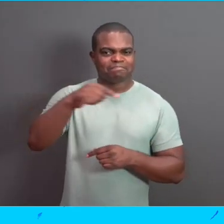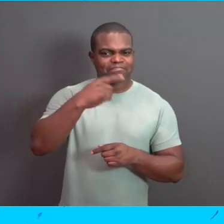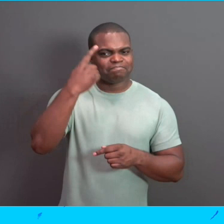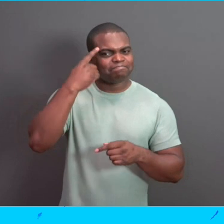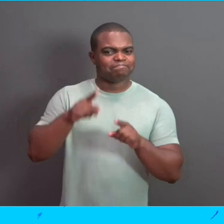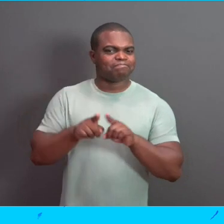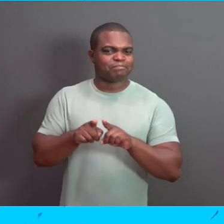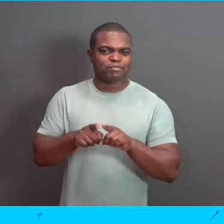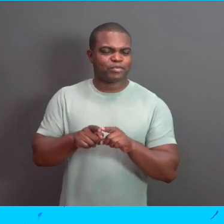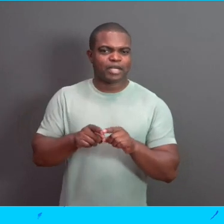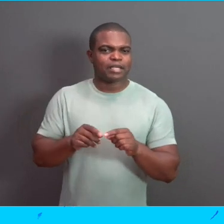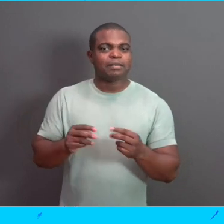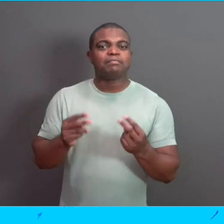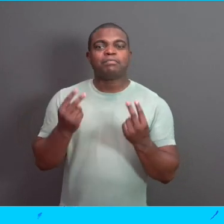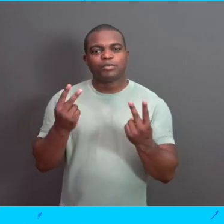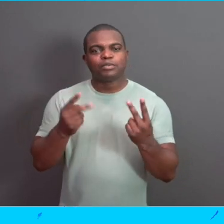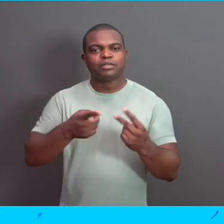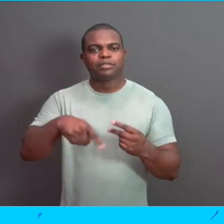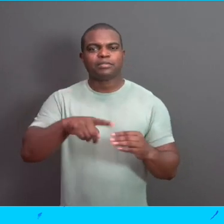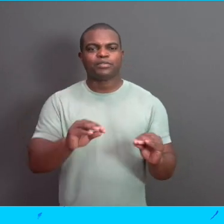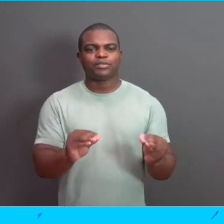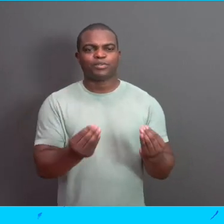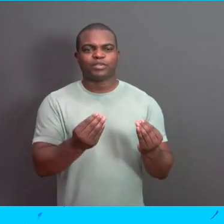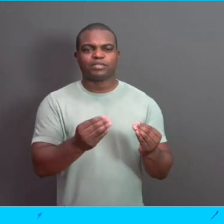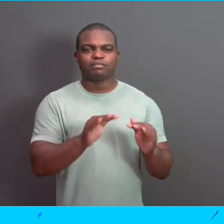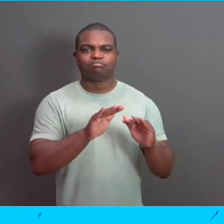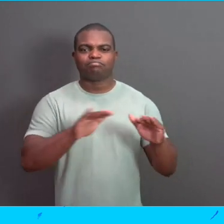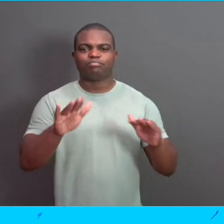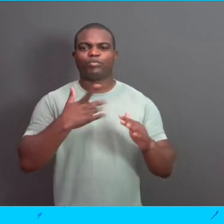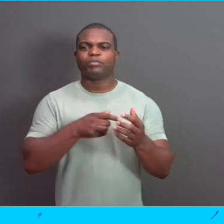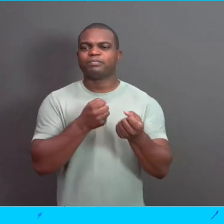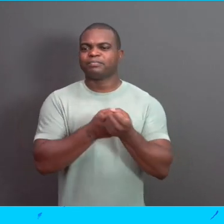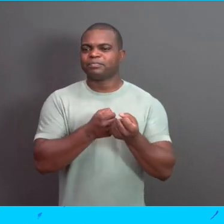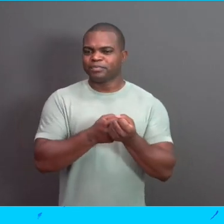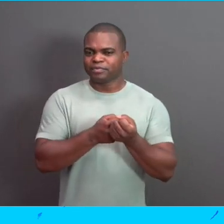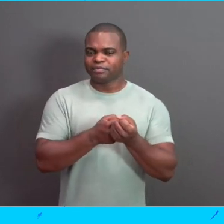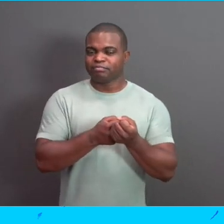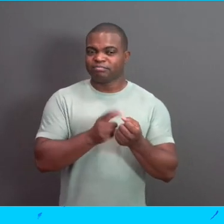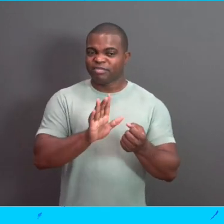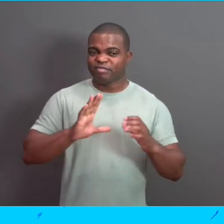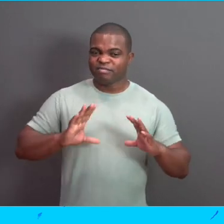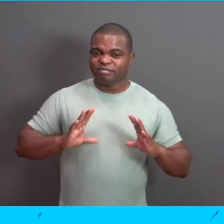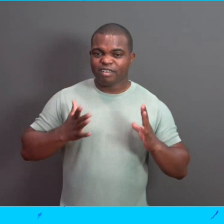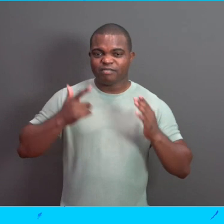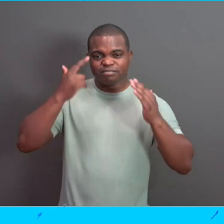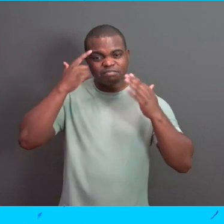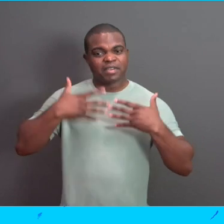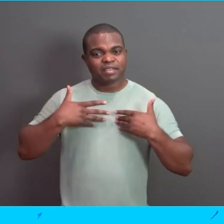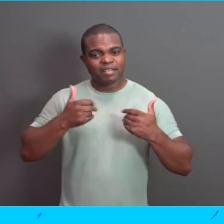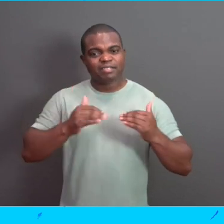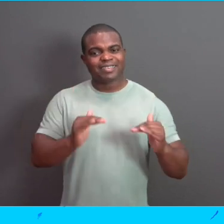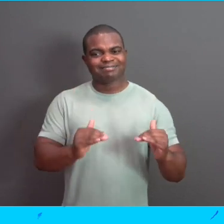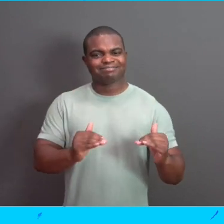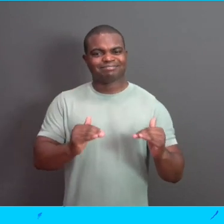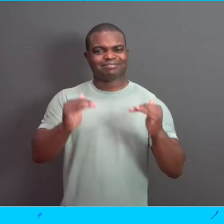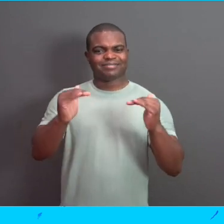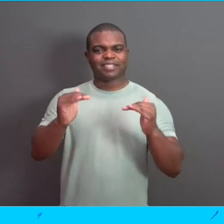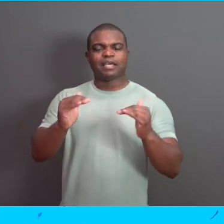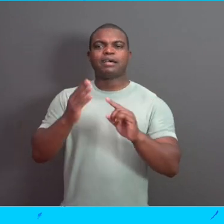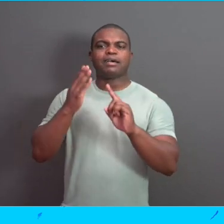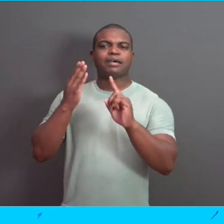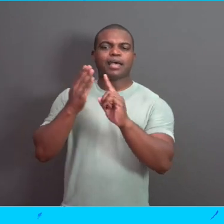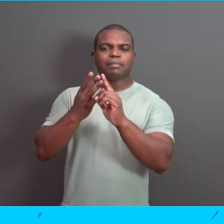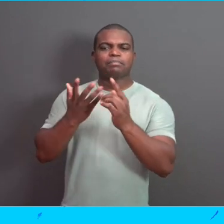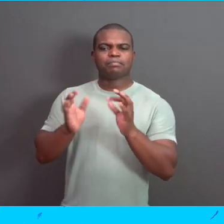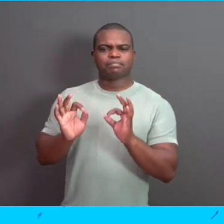supportons les adolescents, il y a un paradoxe. Il faut garantir la créativité des jeunes dans